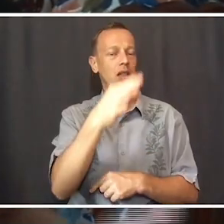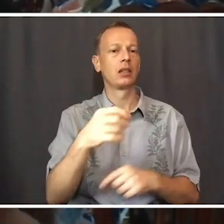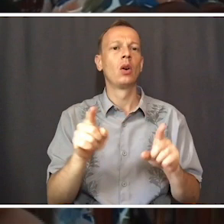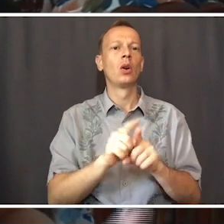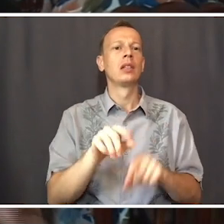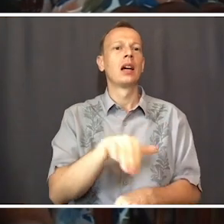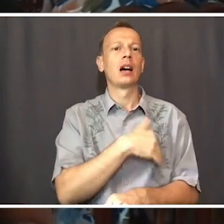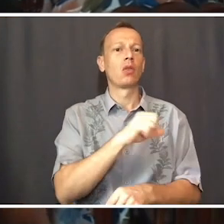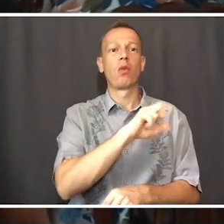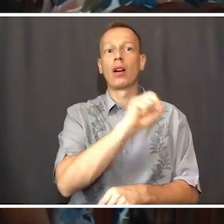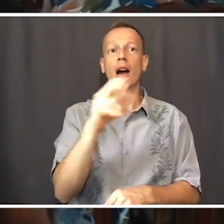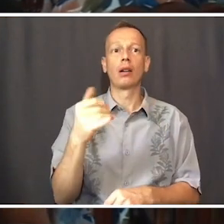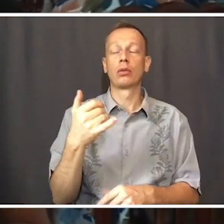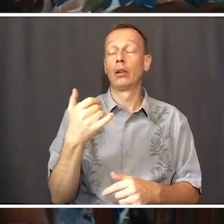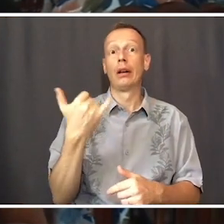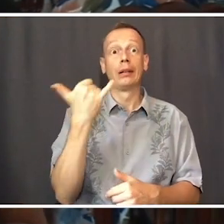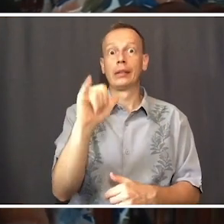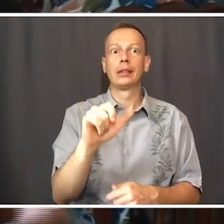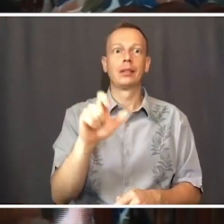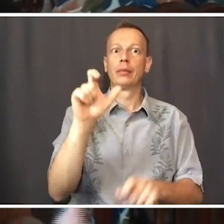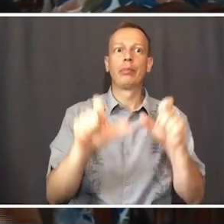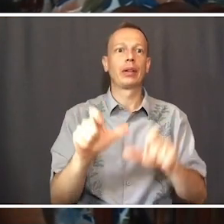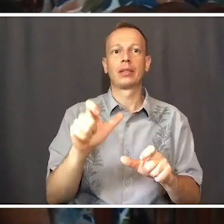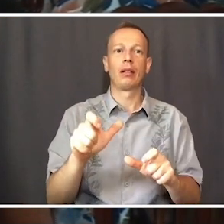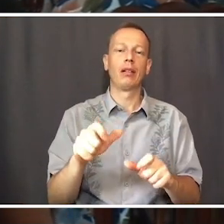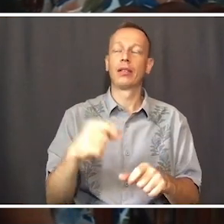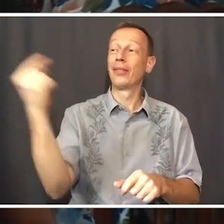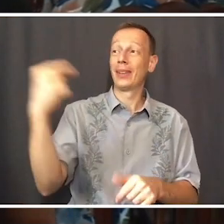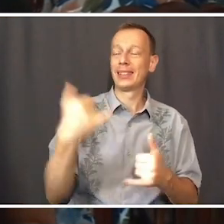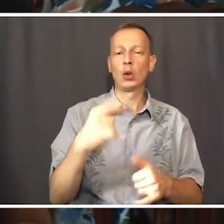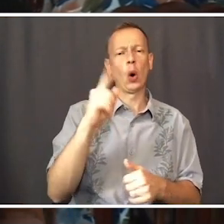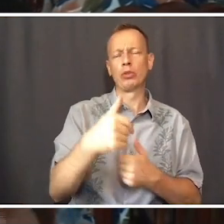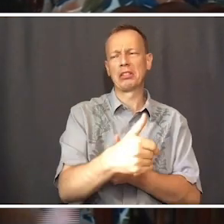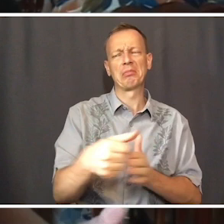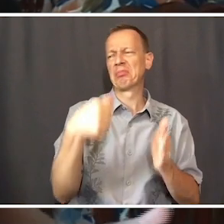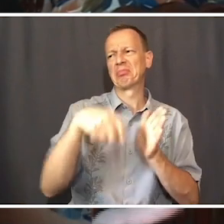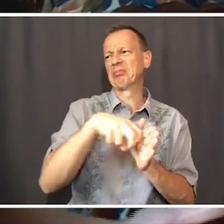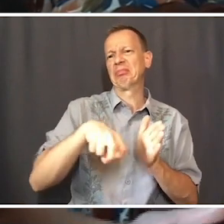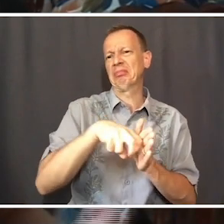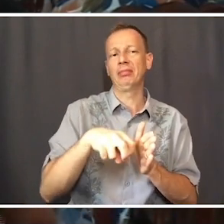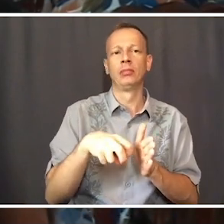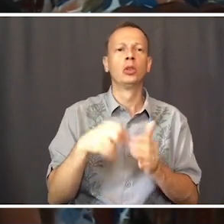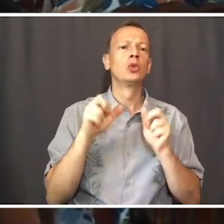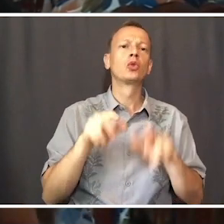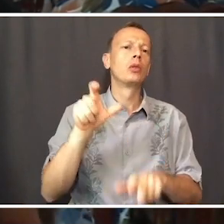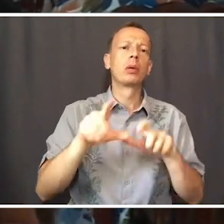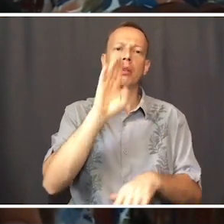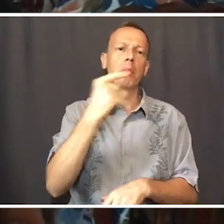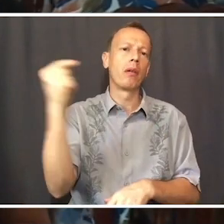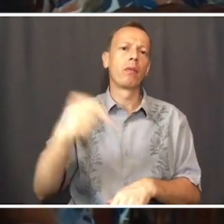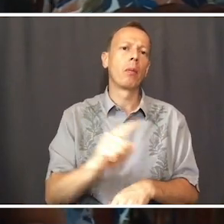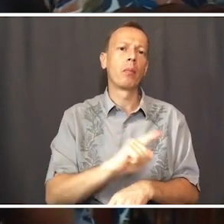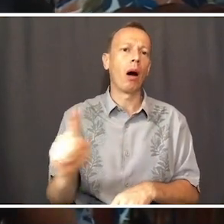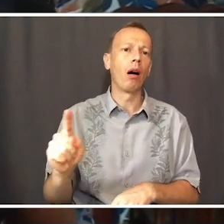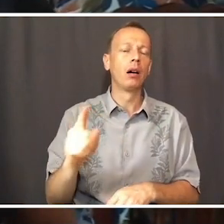n'aurait réussi à faire venir un seul visiteur en Polynésie s'il avait fallu lui dire qu'il y avait 2 semaines